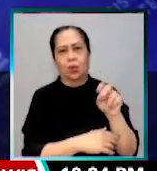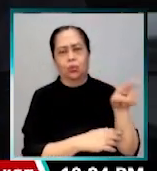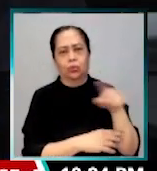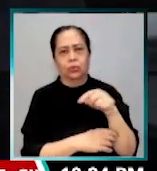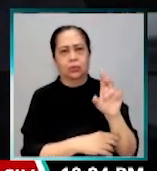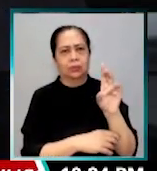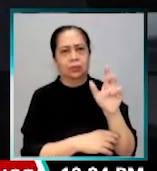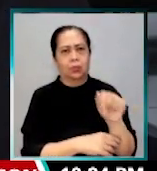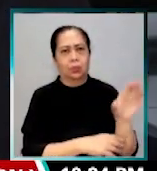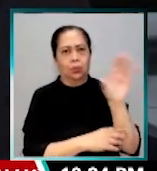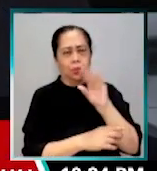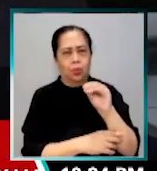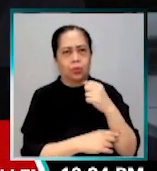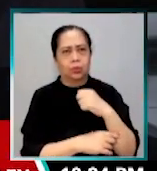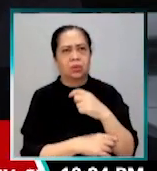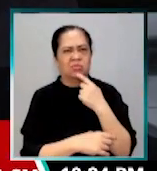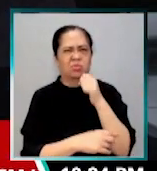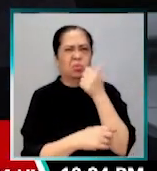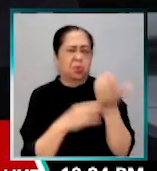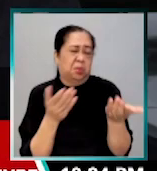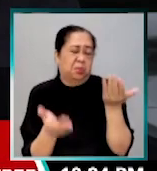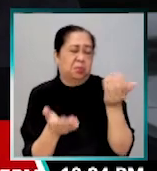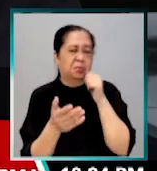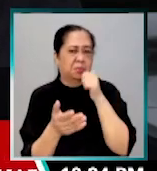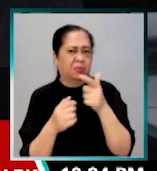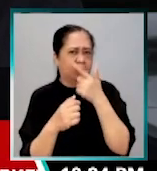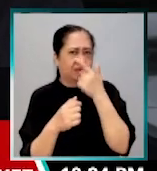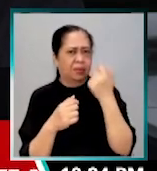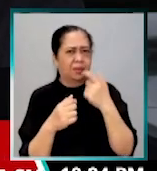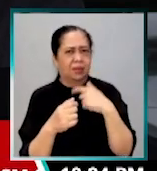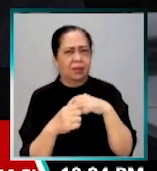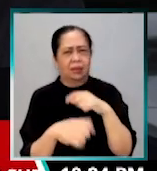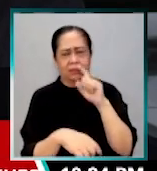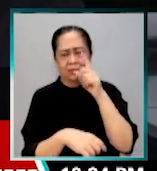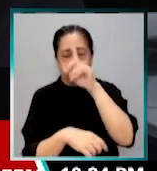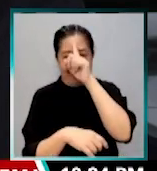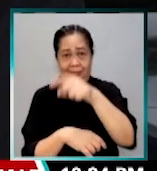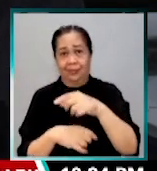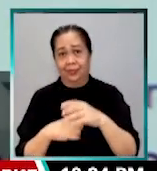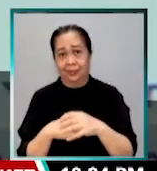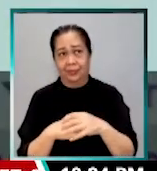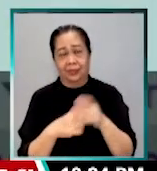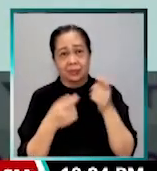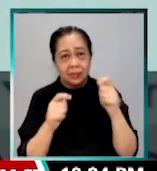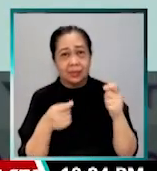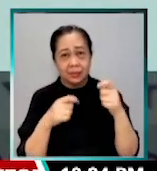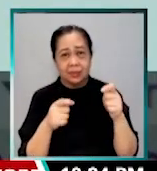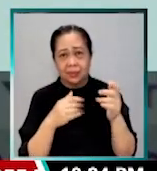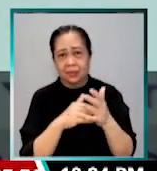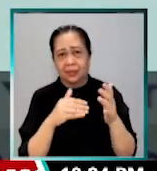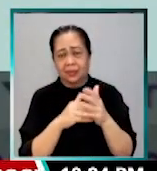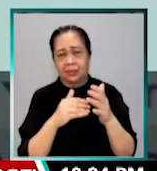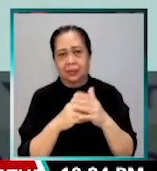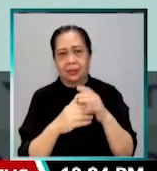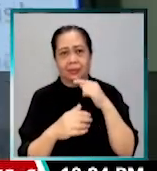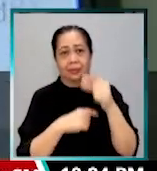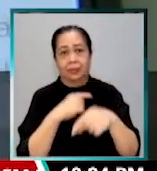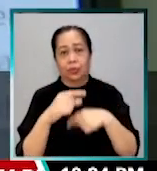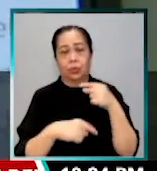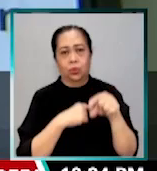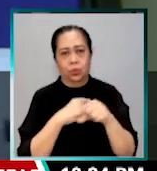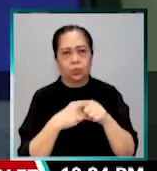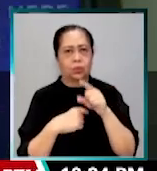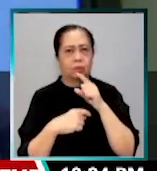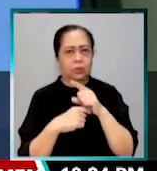umaga. Bukas na lang po siguro kasi nakakainis po yung pag-try and try. Ayon sa Globe Telecom, sadyang dinaw